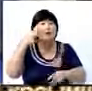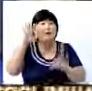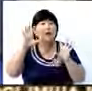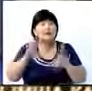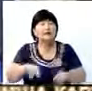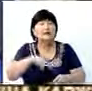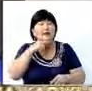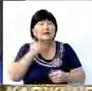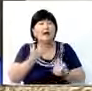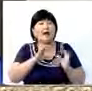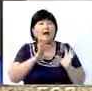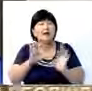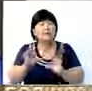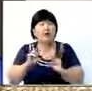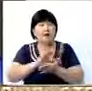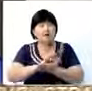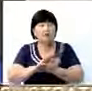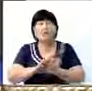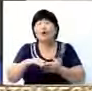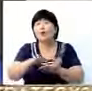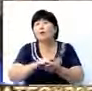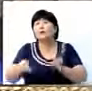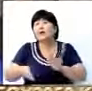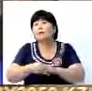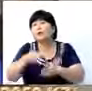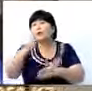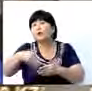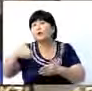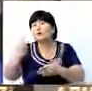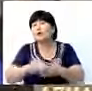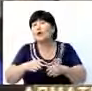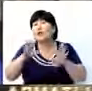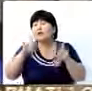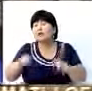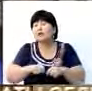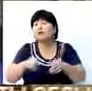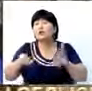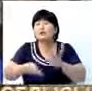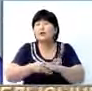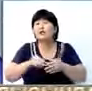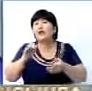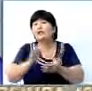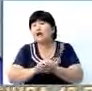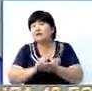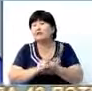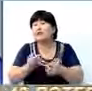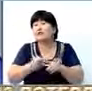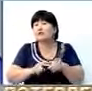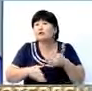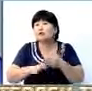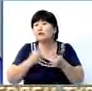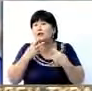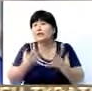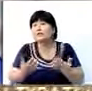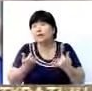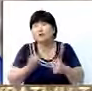заңның үстемдігін қамтамасыз ету, қоғамды парақорлықтан тазарту, заң бұздың ба парада таныста лауазымда көмектесе алмайтынын іс жүзінде паш